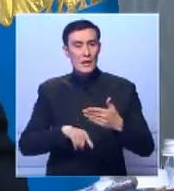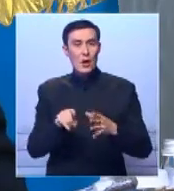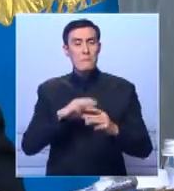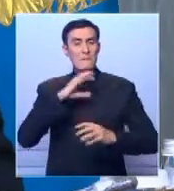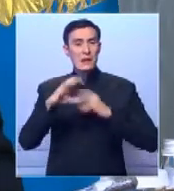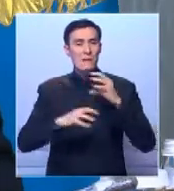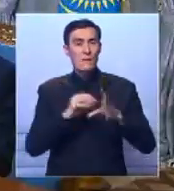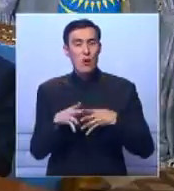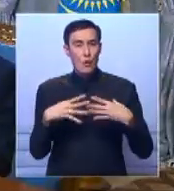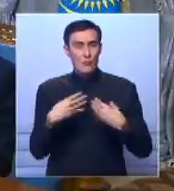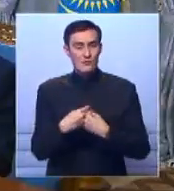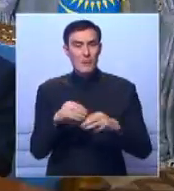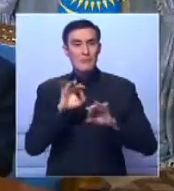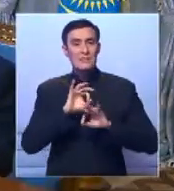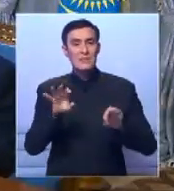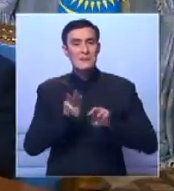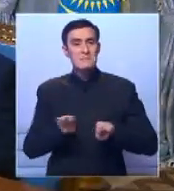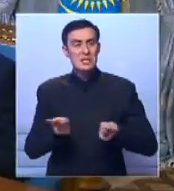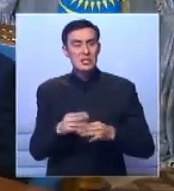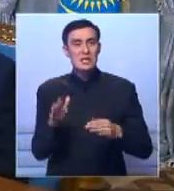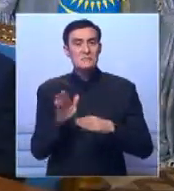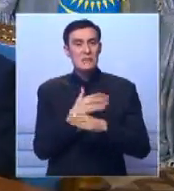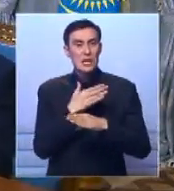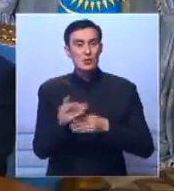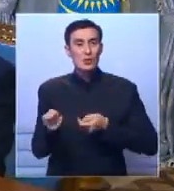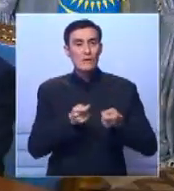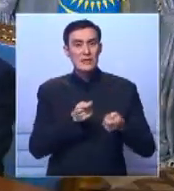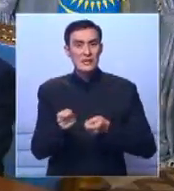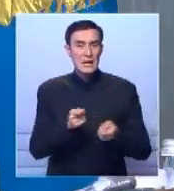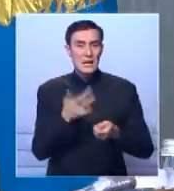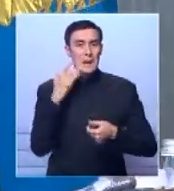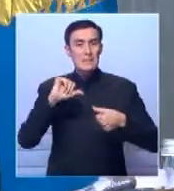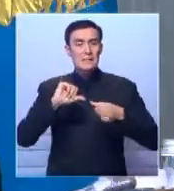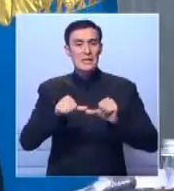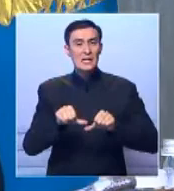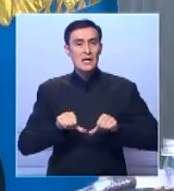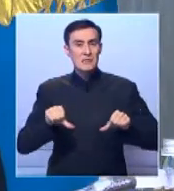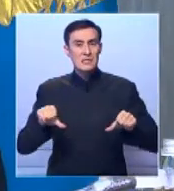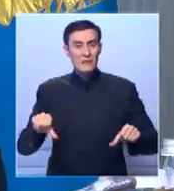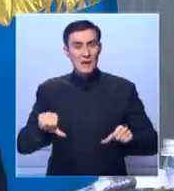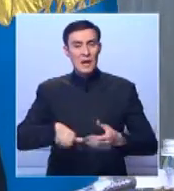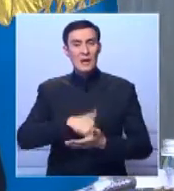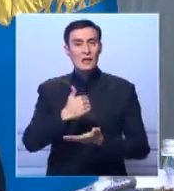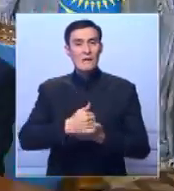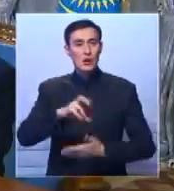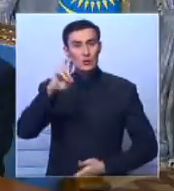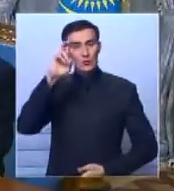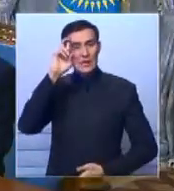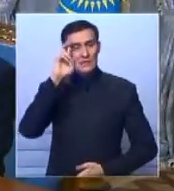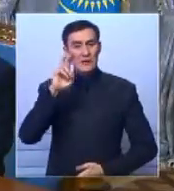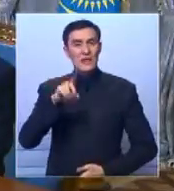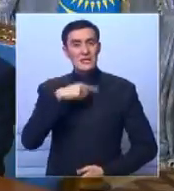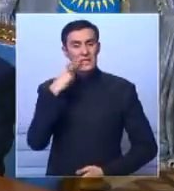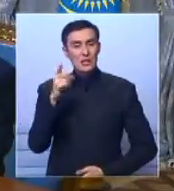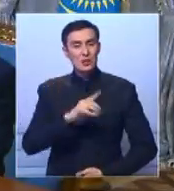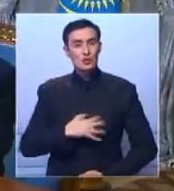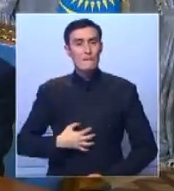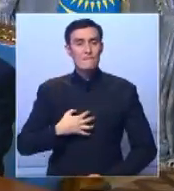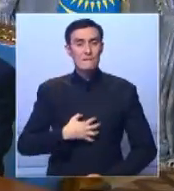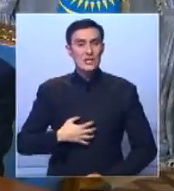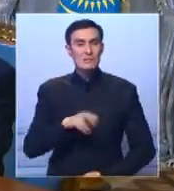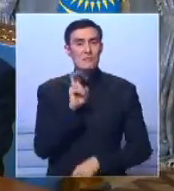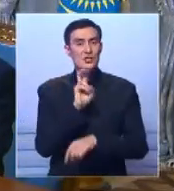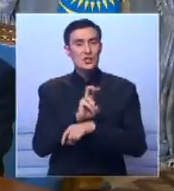общественности. По словам министра, сейчас распределяются руководители постоянных комитетов. Президент тем временем подчеркнул